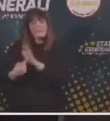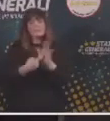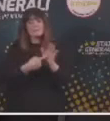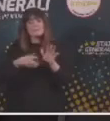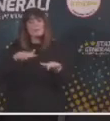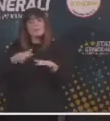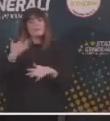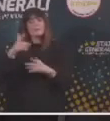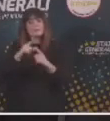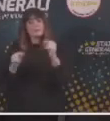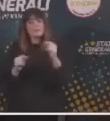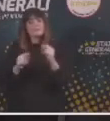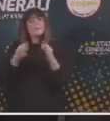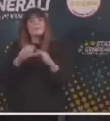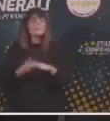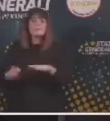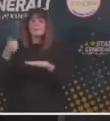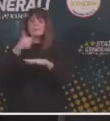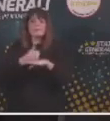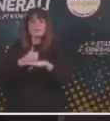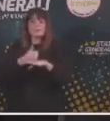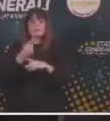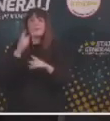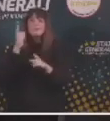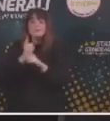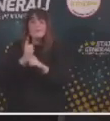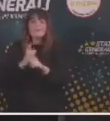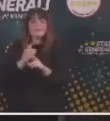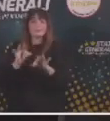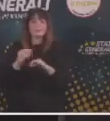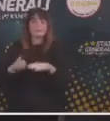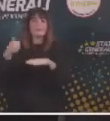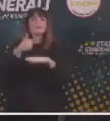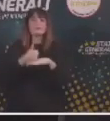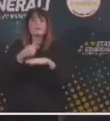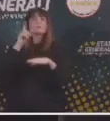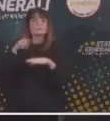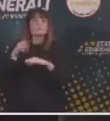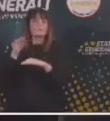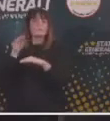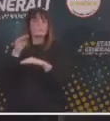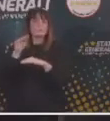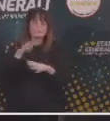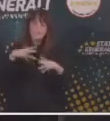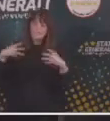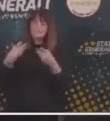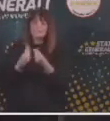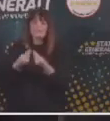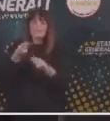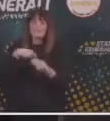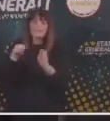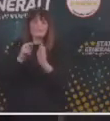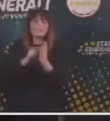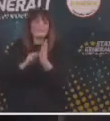è protagonista e deve esserlo del futuro che tutti insieme stiamo scrivendo anche in questo momento